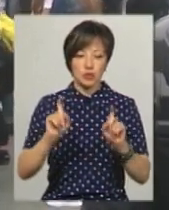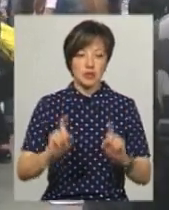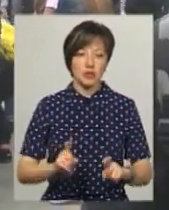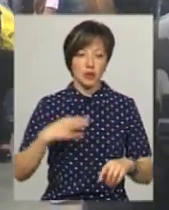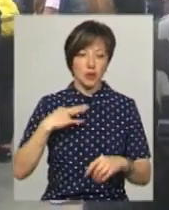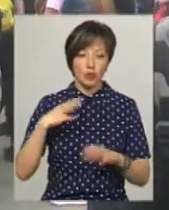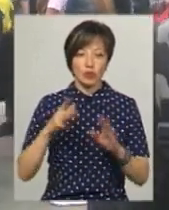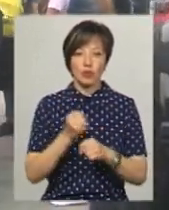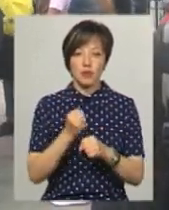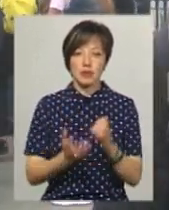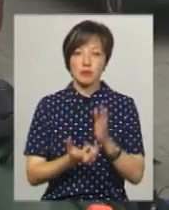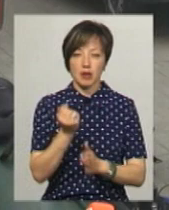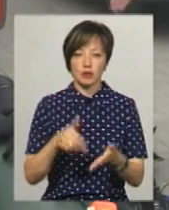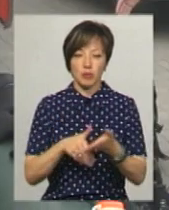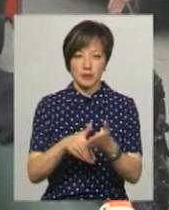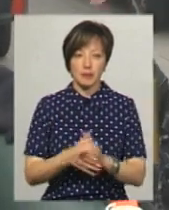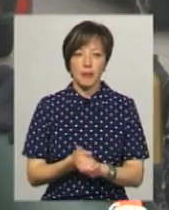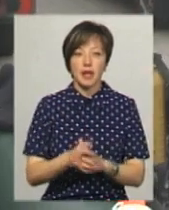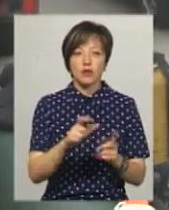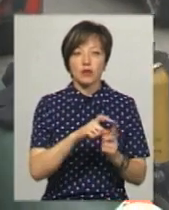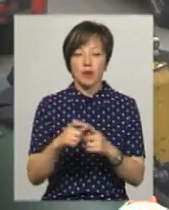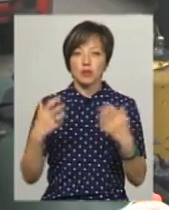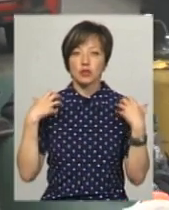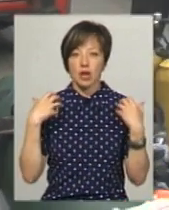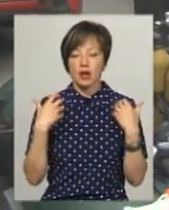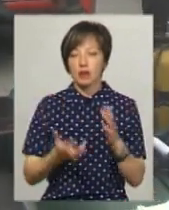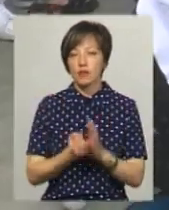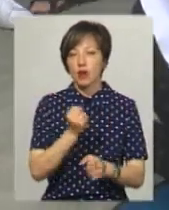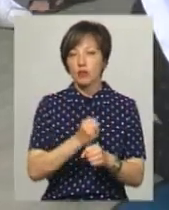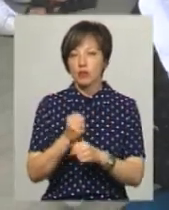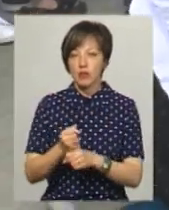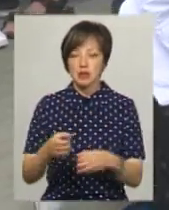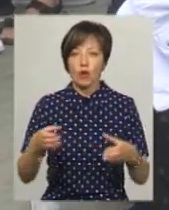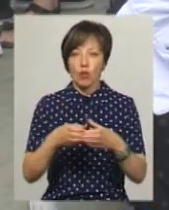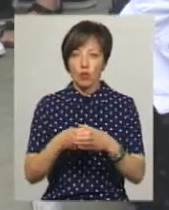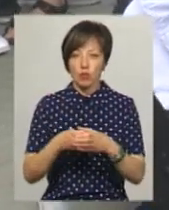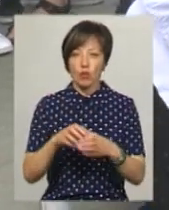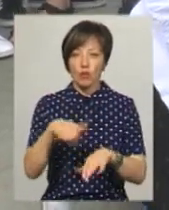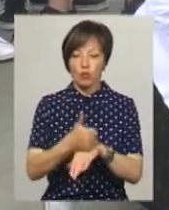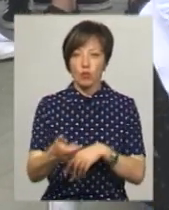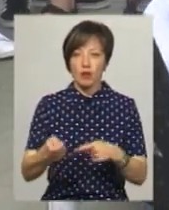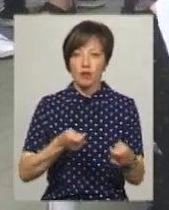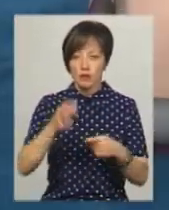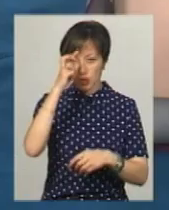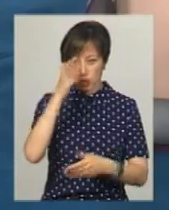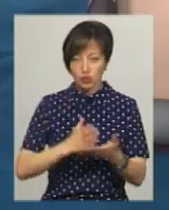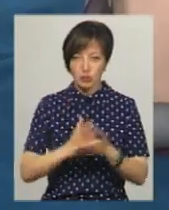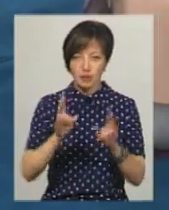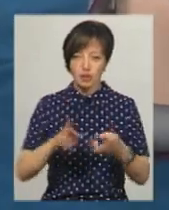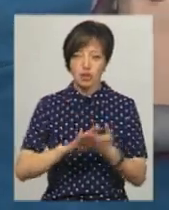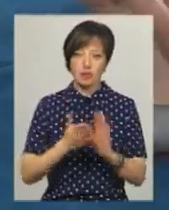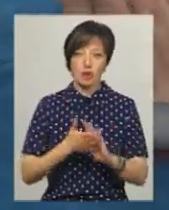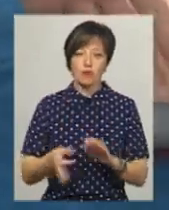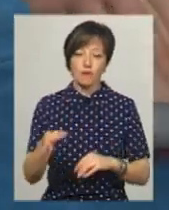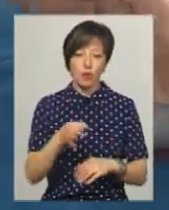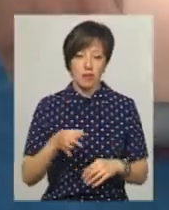руки, а буду щось робити, спасати, допомагати. За словами начальника водолазно-рятувальних робіт аварійно-рятувального загону Головного управління Держслужби з надзвичайних ситуацій